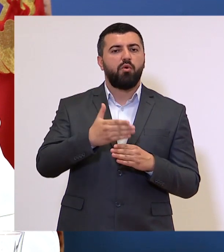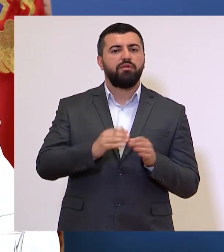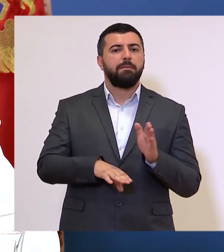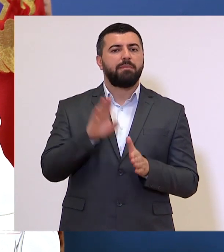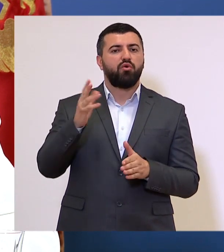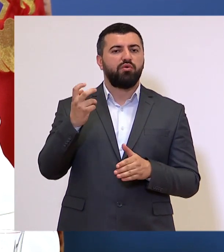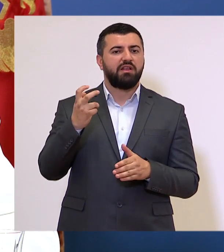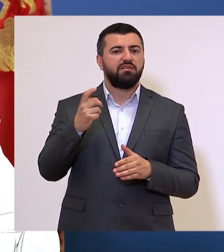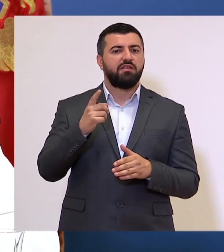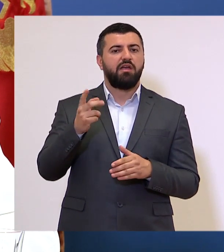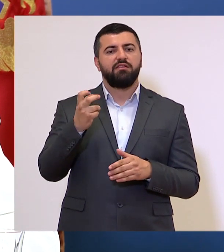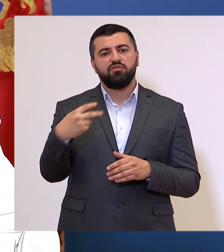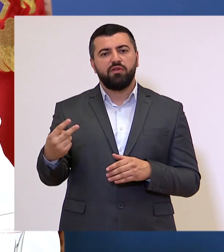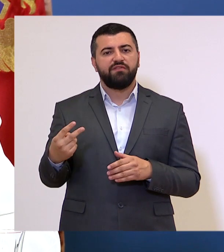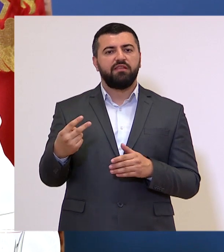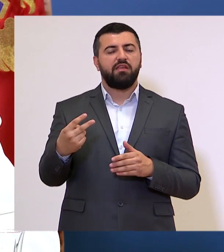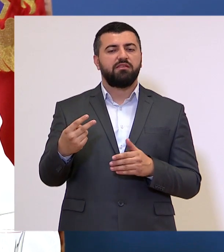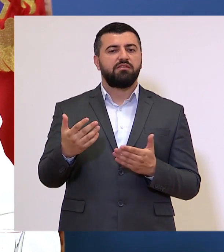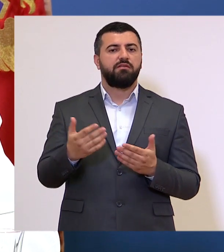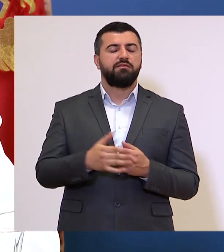preko 300, čak do 320